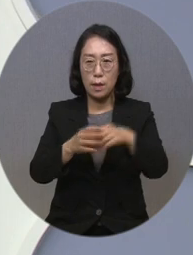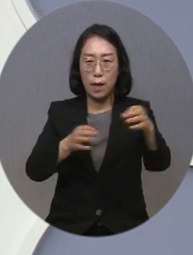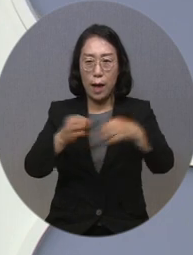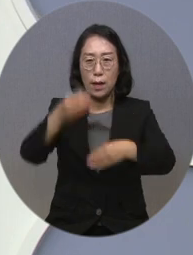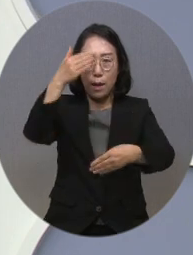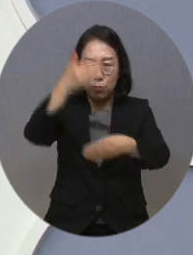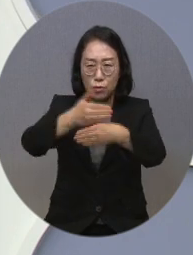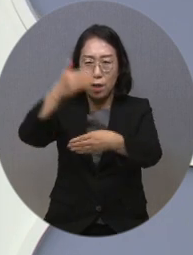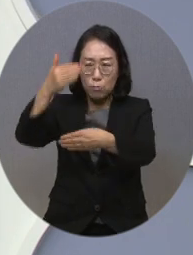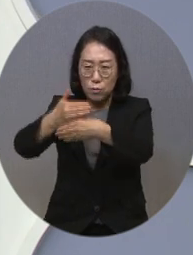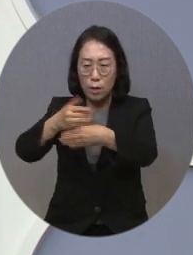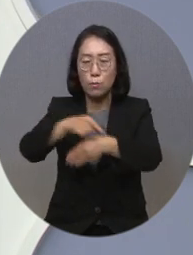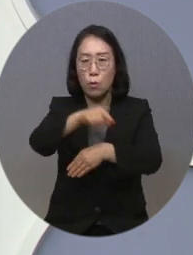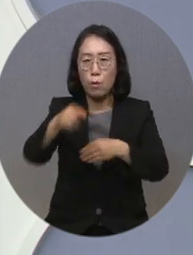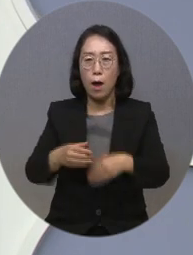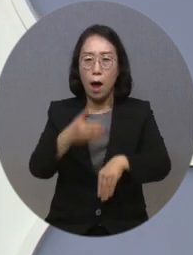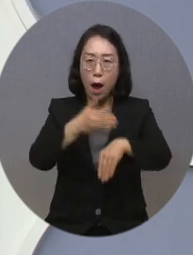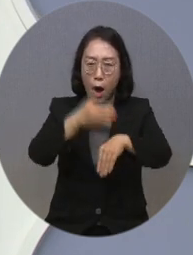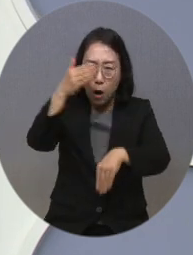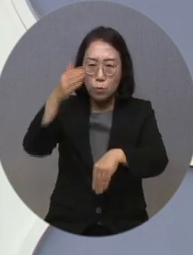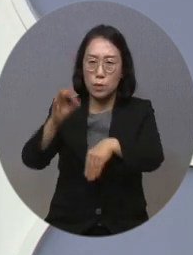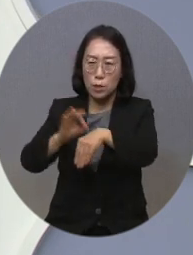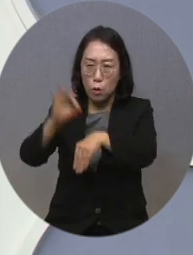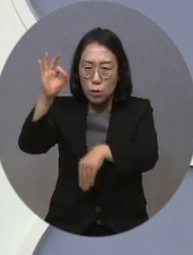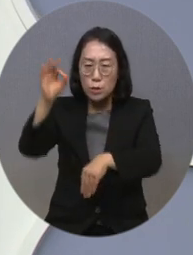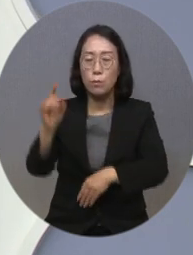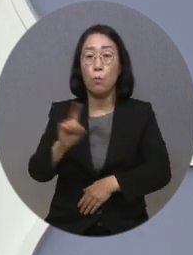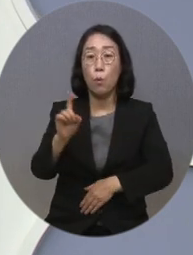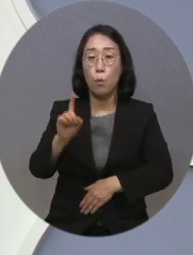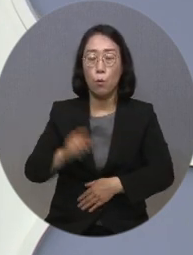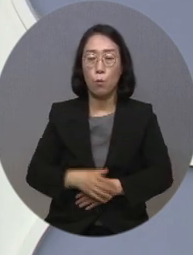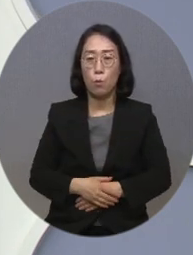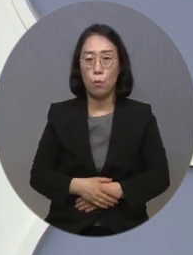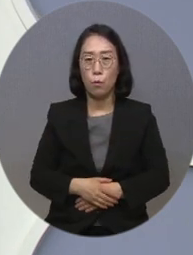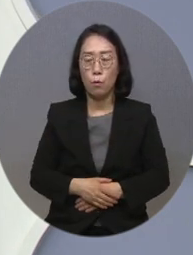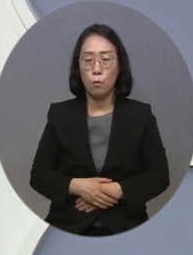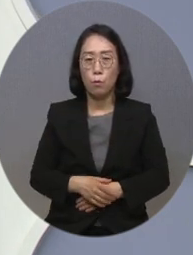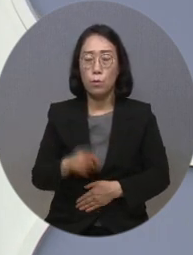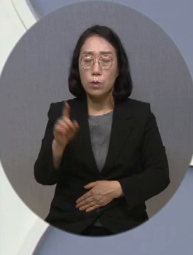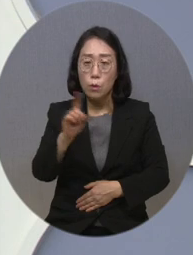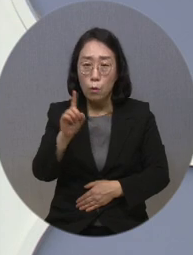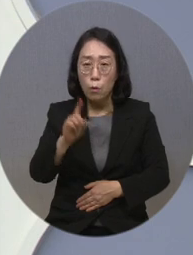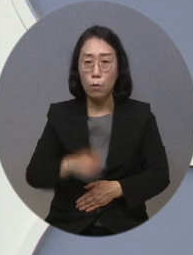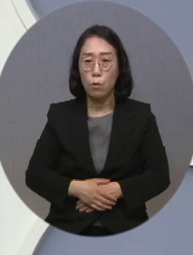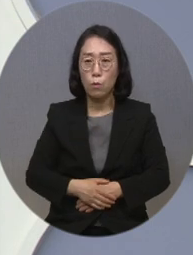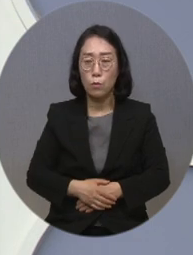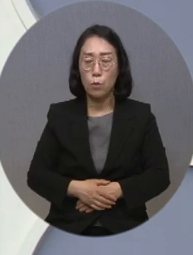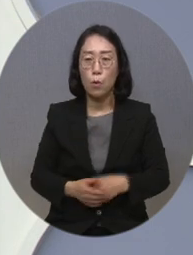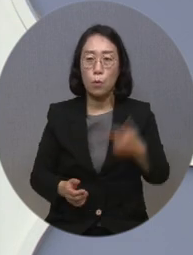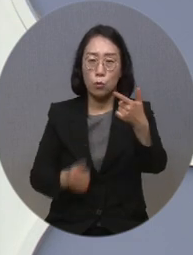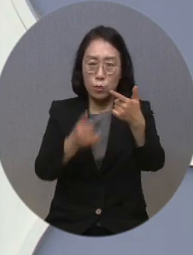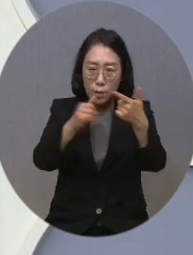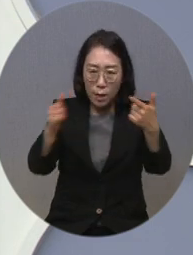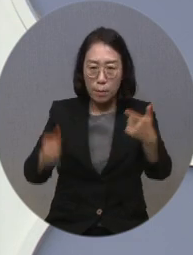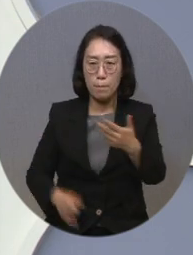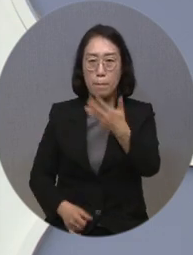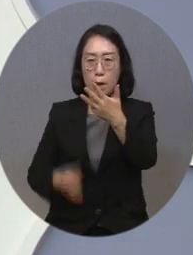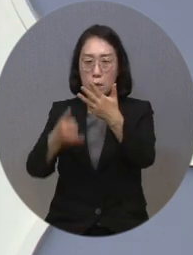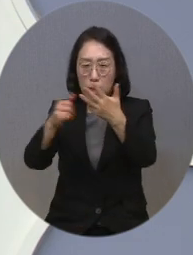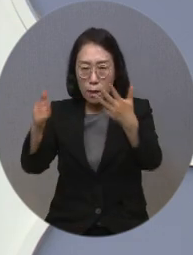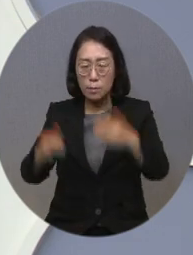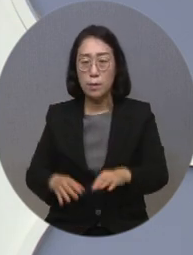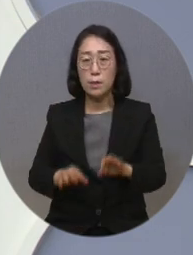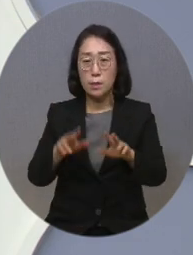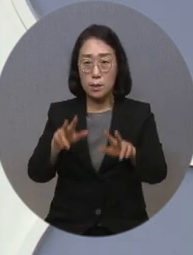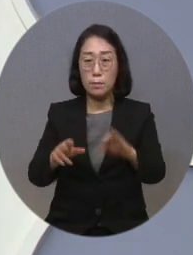무슨 의미가 있겠습니까? 9시에 닫으나 10시에 닫으나 무슨 큰 의미가 있고 인원도 6인으로 했다가 뭐 8인으로 했다 지금 뭐